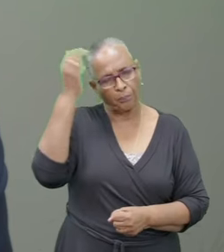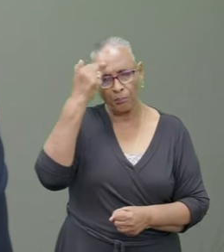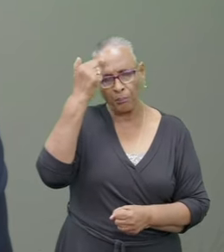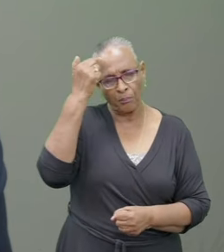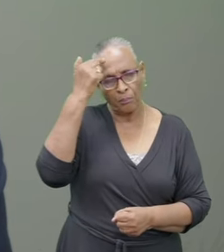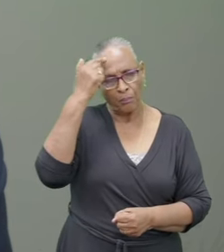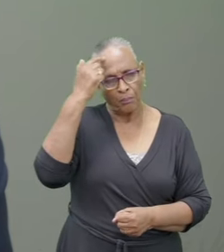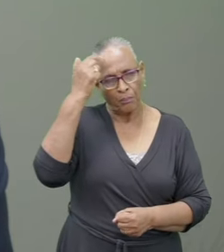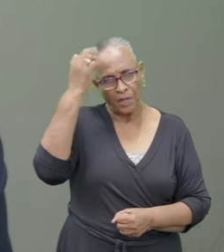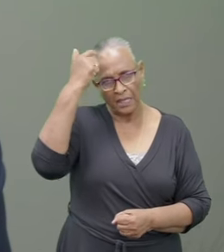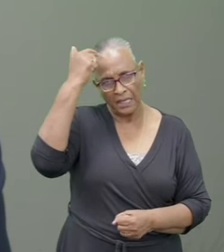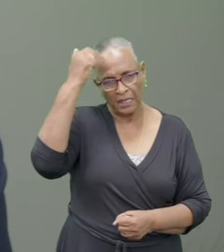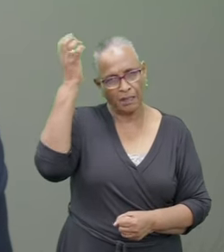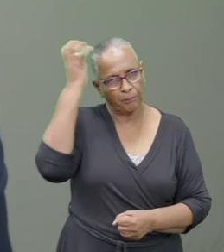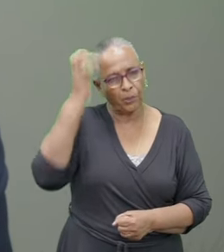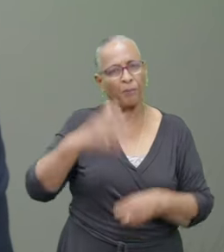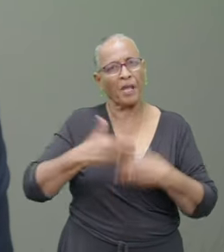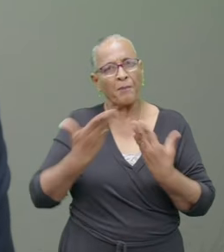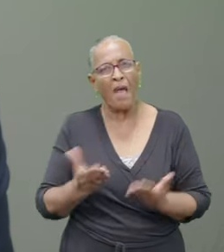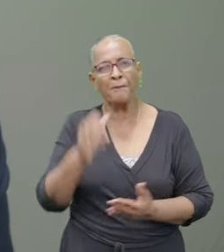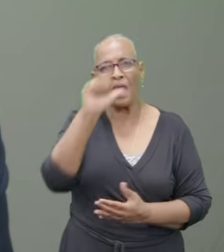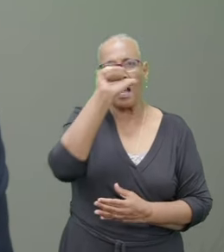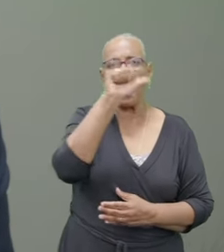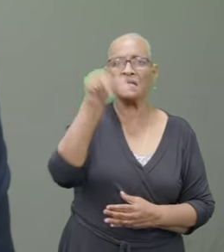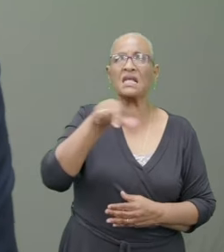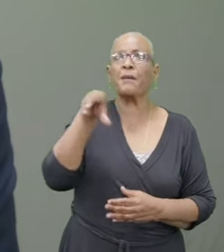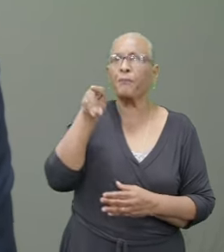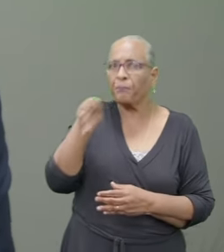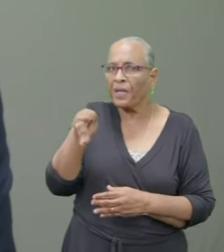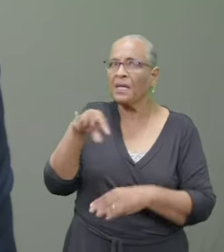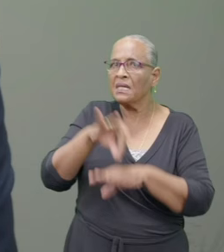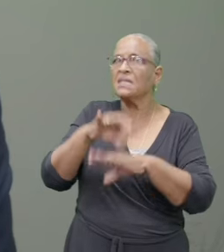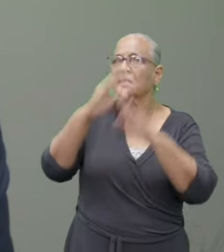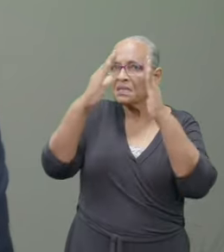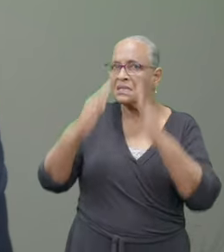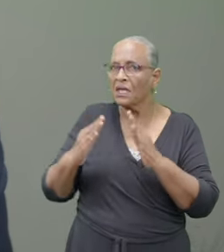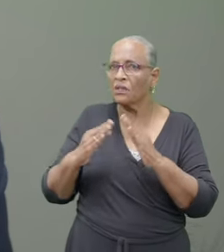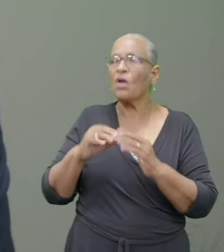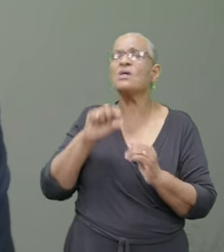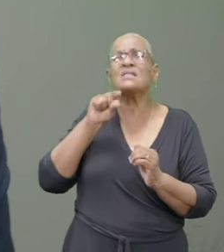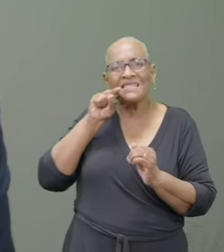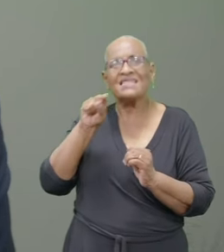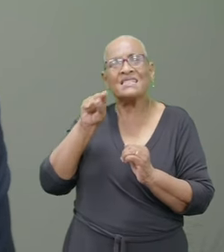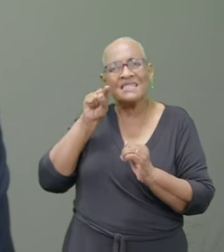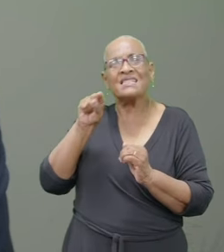alleen bij het AZP. Dus het AZP, dat is even om in te leiden, is een,